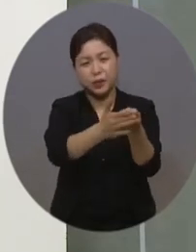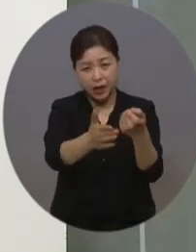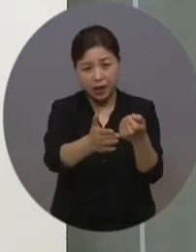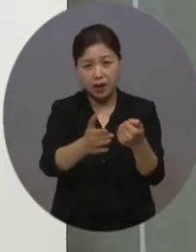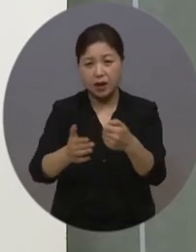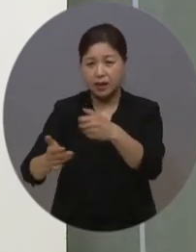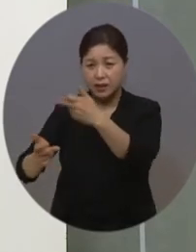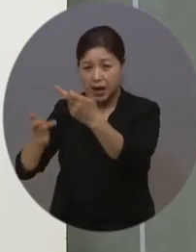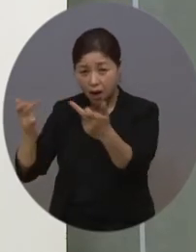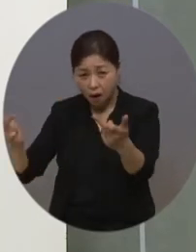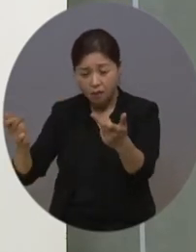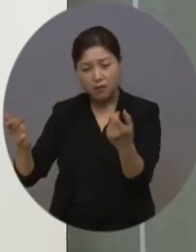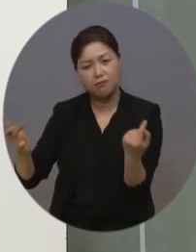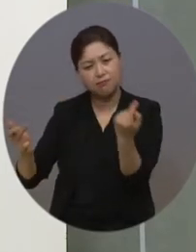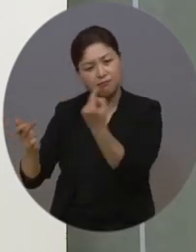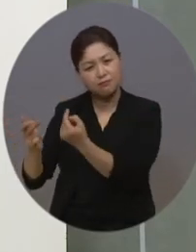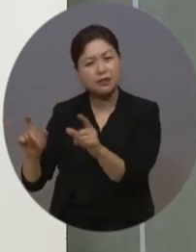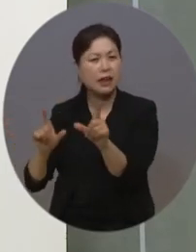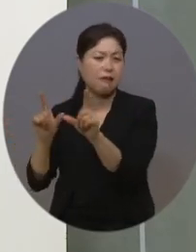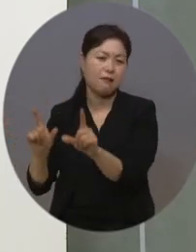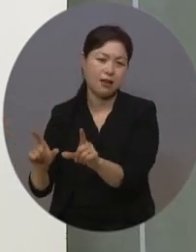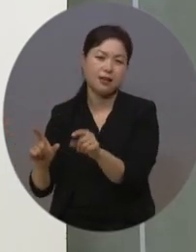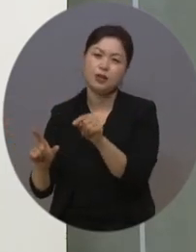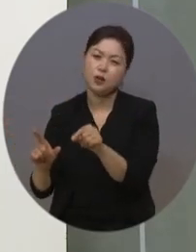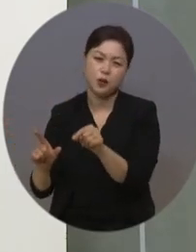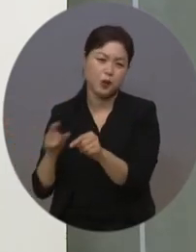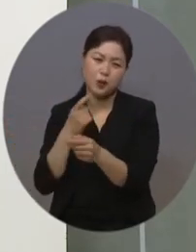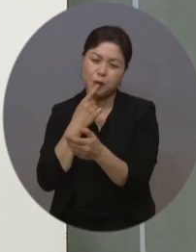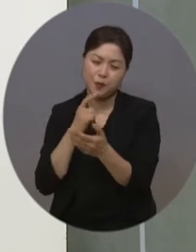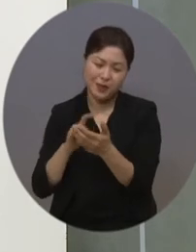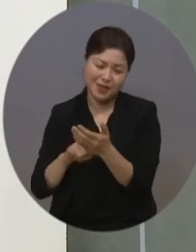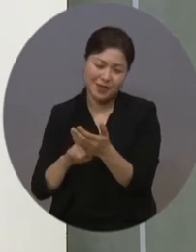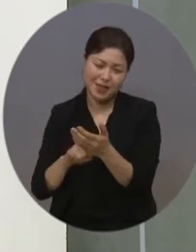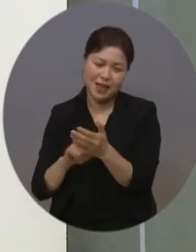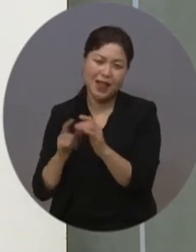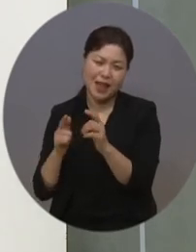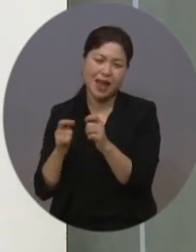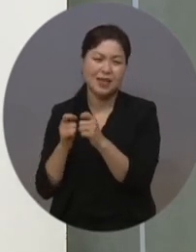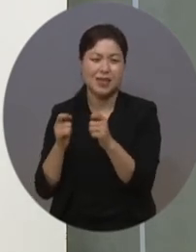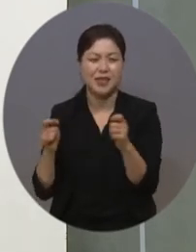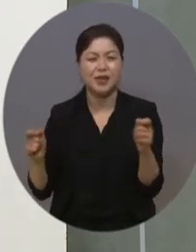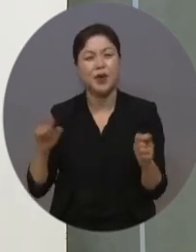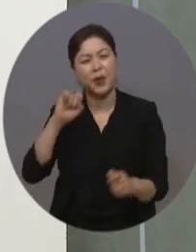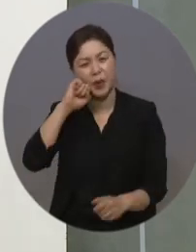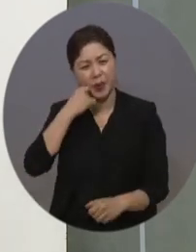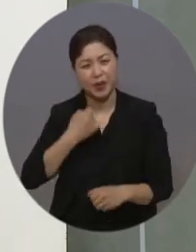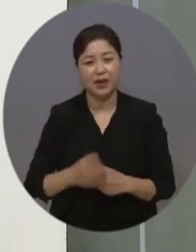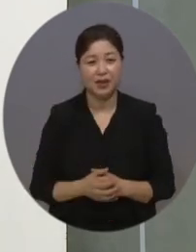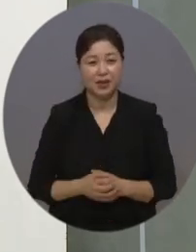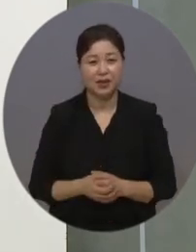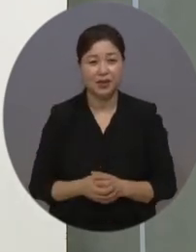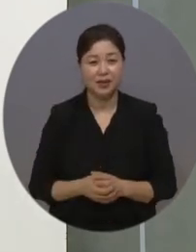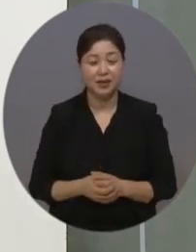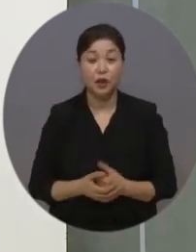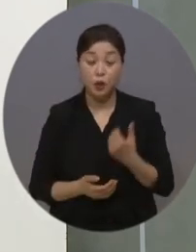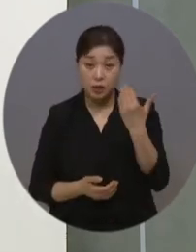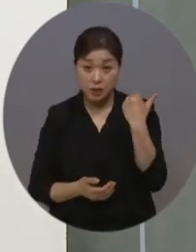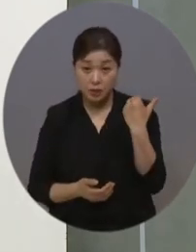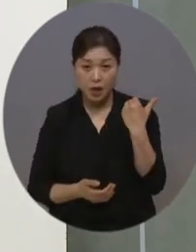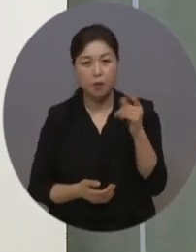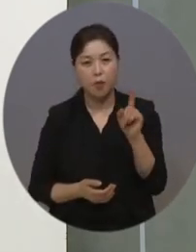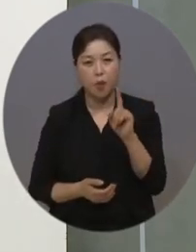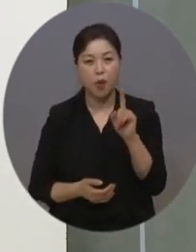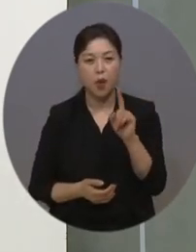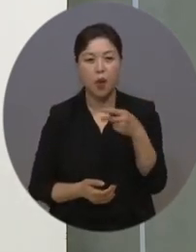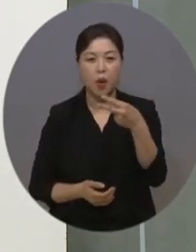자연 속에서 생활하는 게 그리 긴 시간이 못 되죠. 예. 그러다 보니까 요새 뭐 다큐